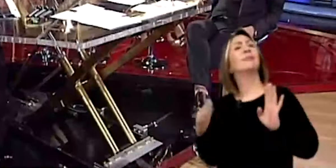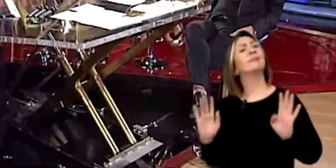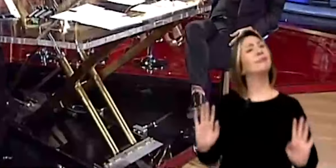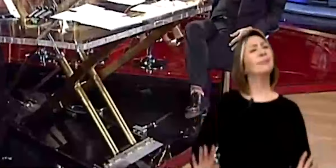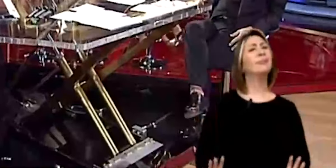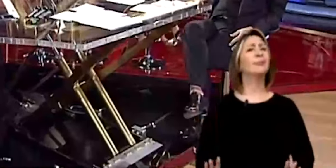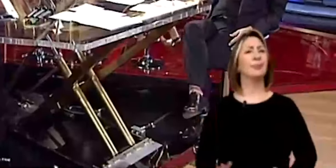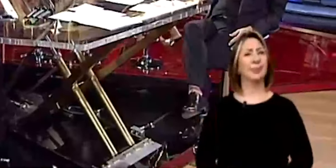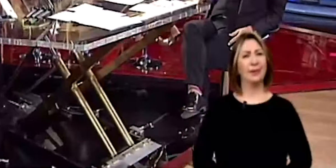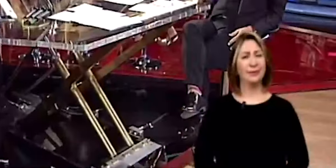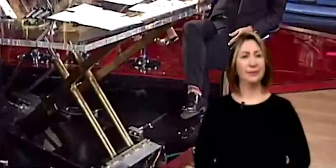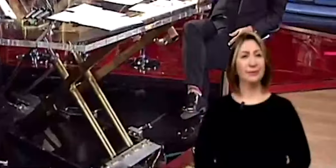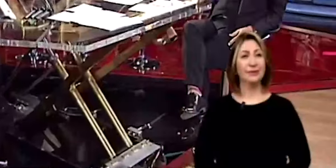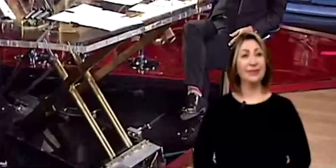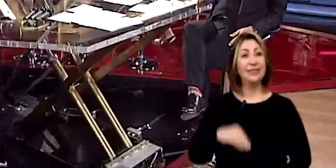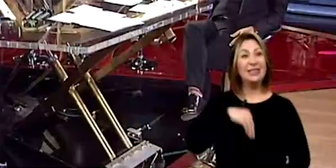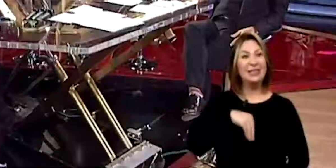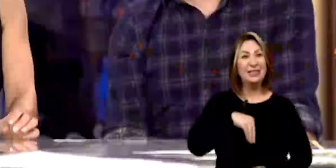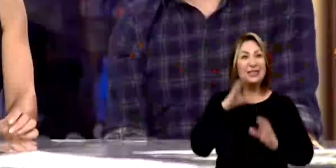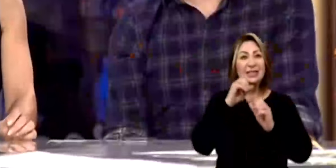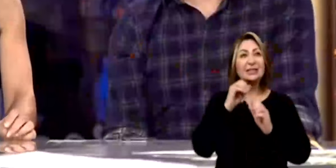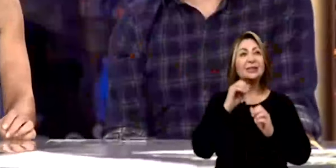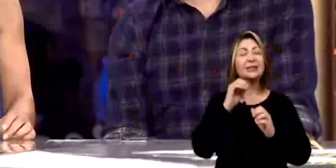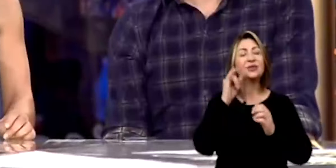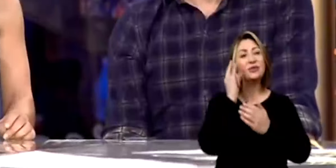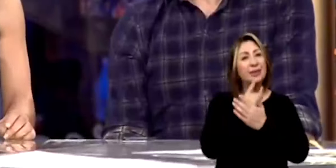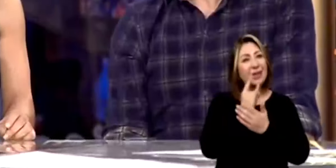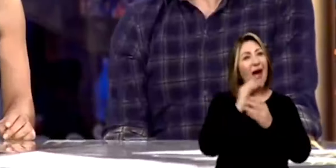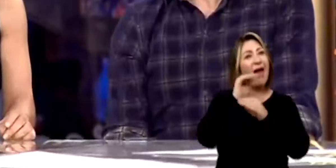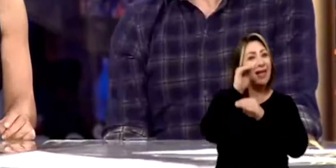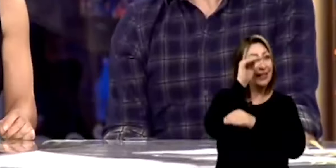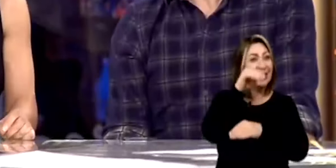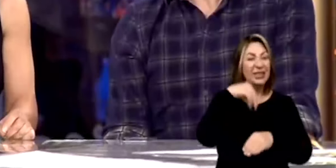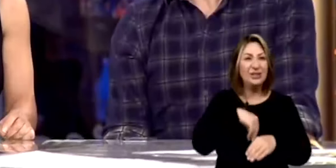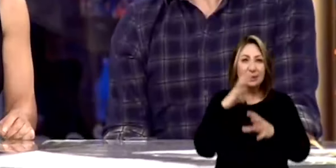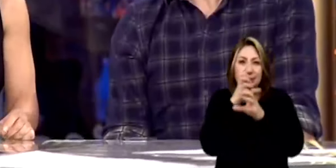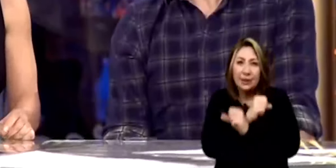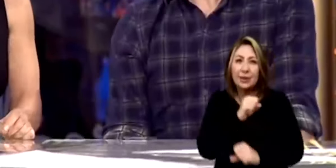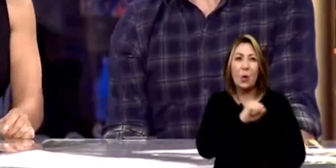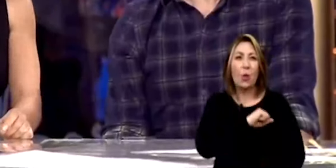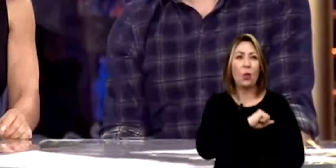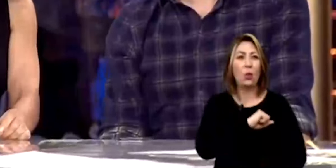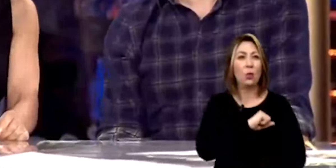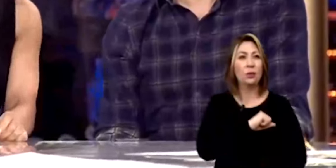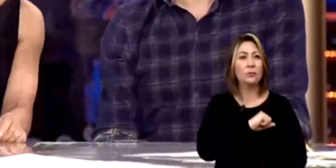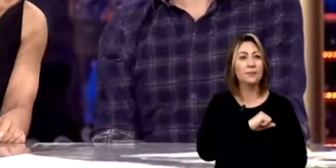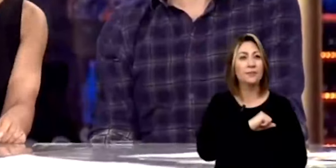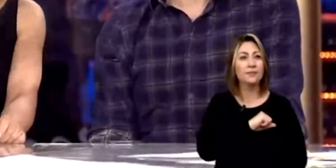Hakkı devrim evet. Yani içinde sakla cinsel hayatta içinde saklayandan endişelenin. Neyi saklayan?